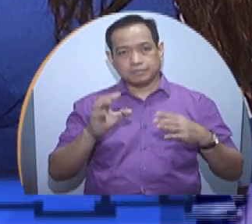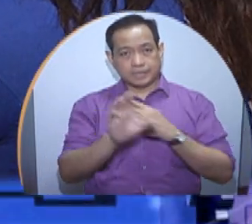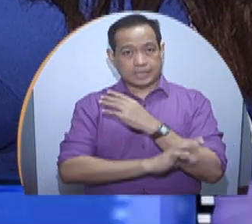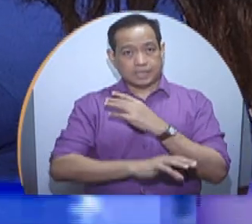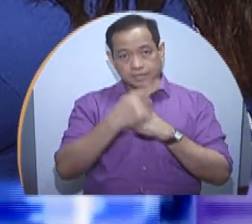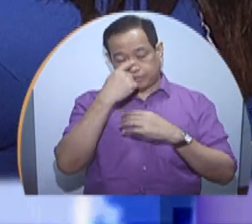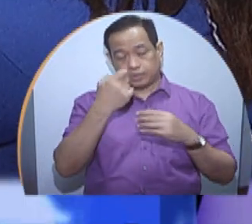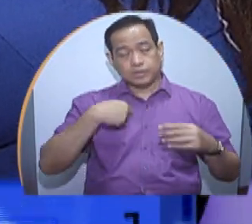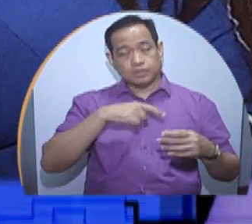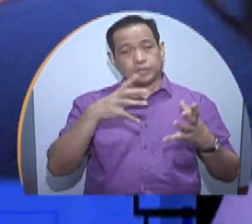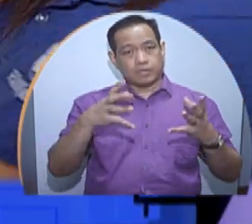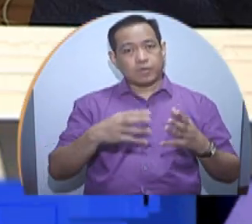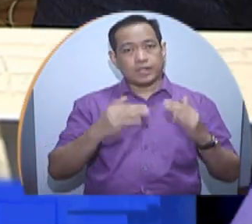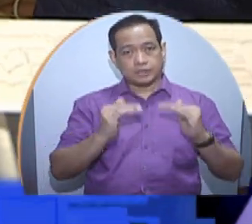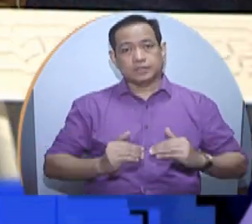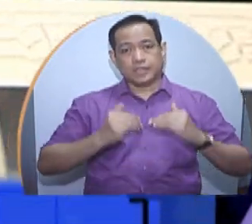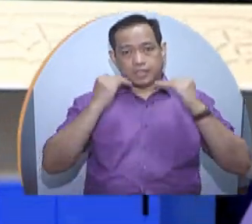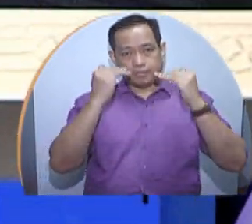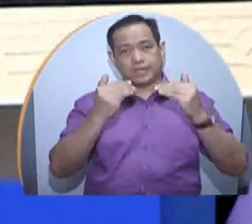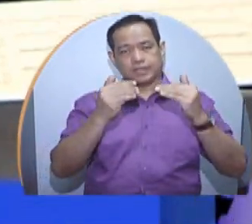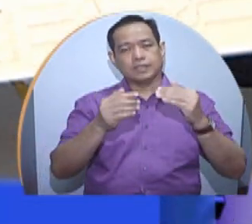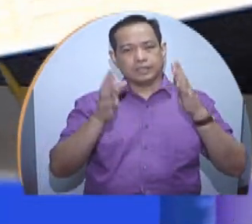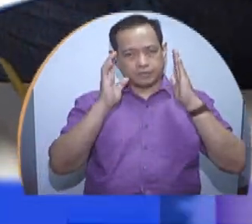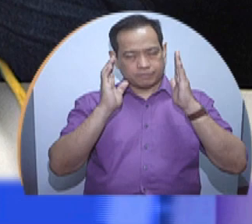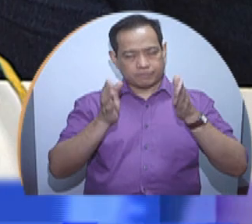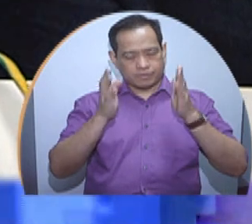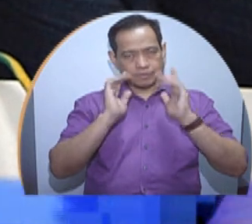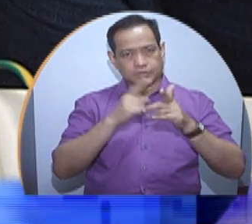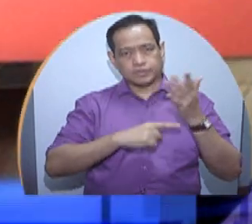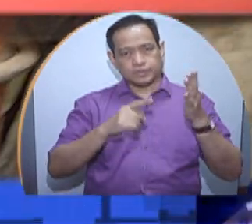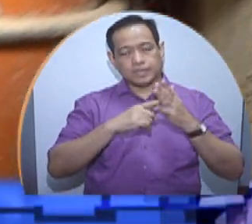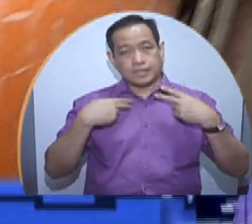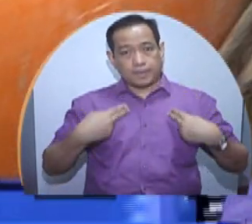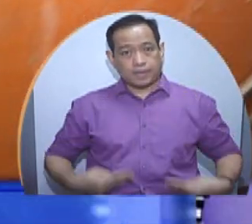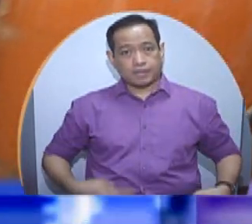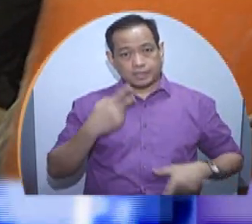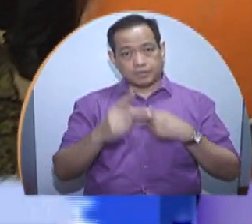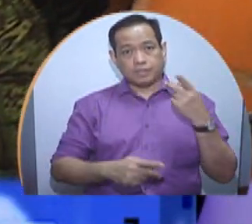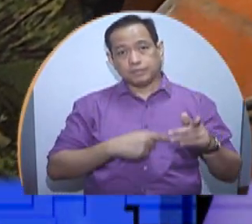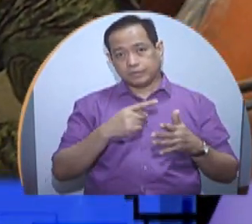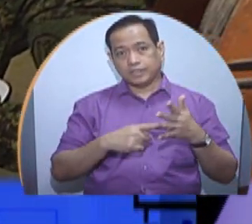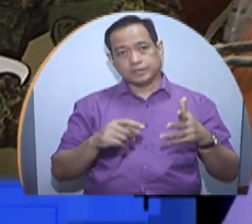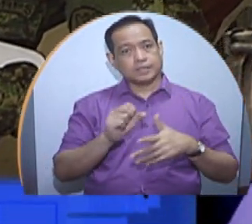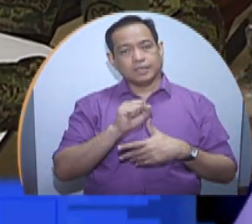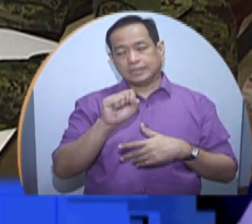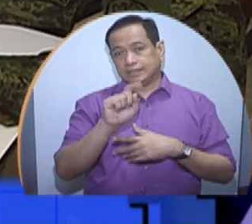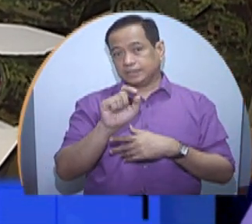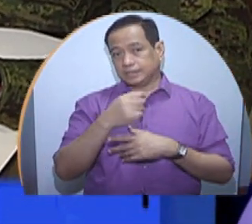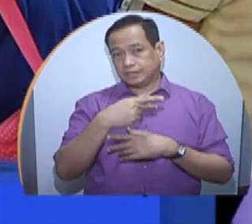Dahil layunin natin na mayangat at mabigyang pansin ang kalusugan ng ating mga kababayan, anuman ang antas